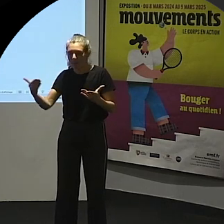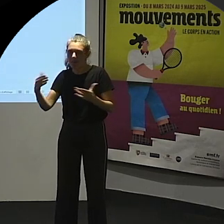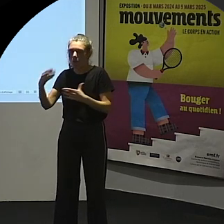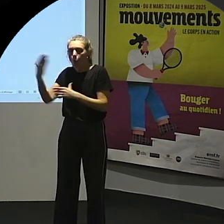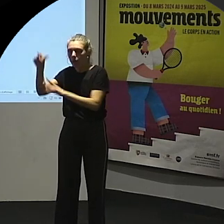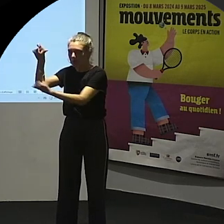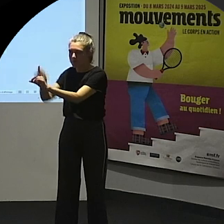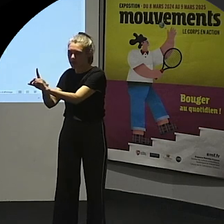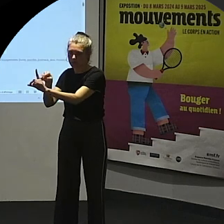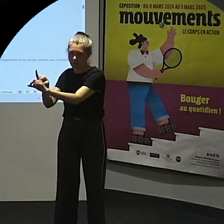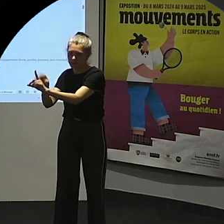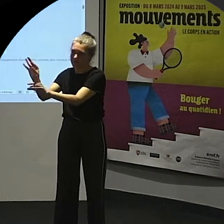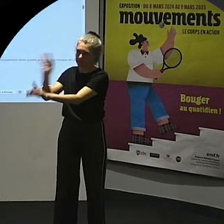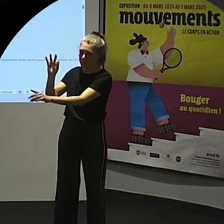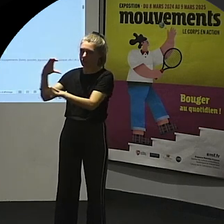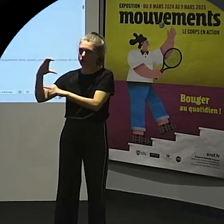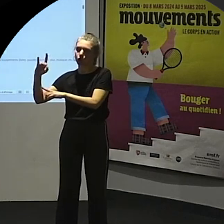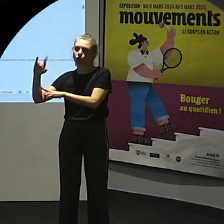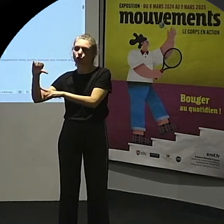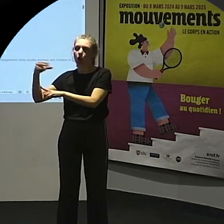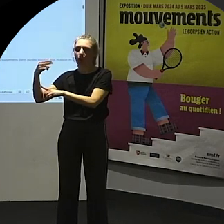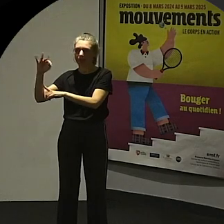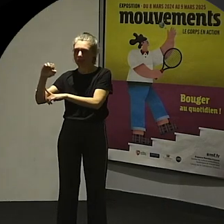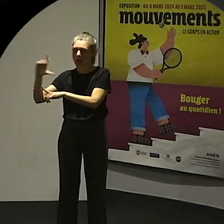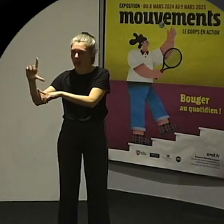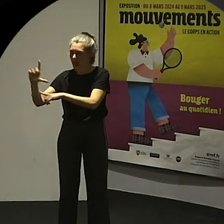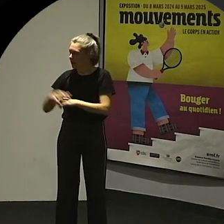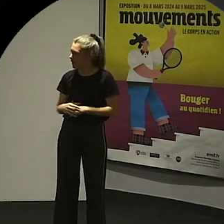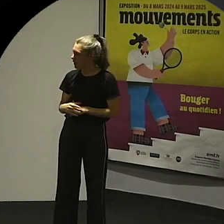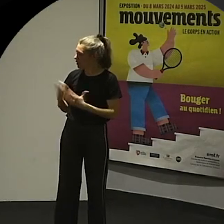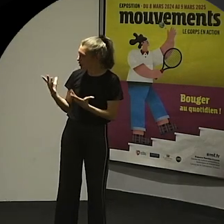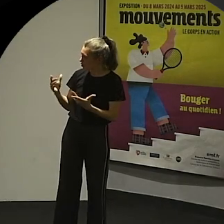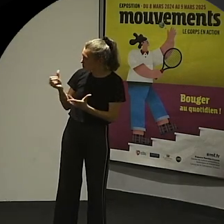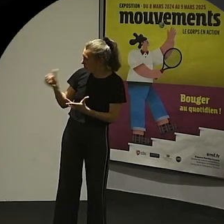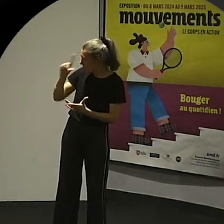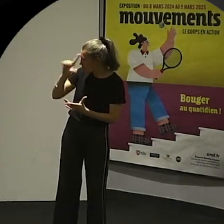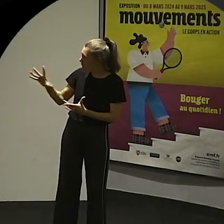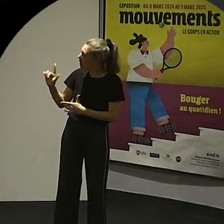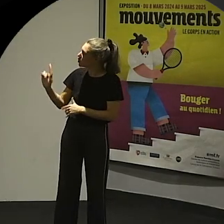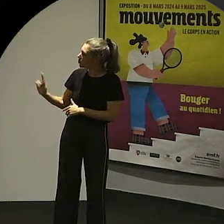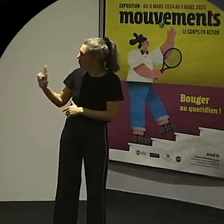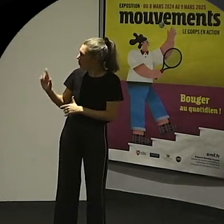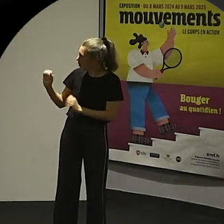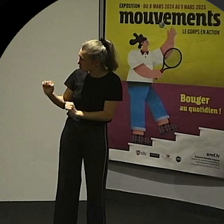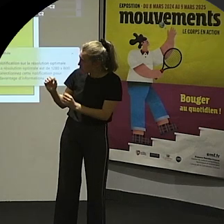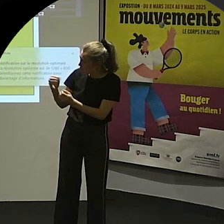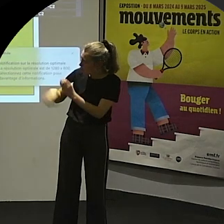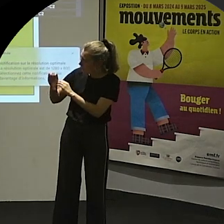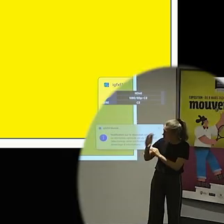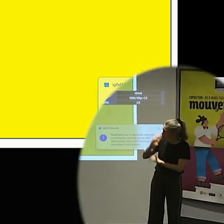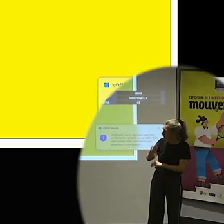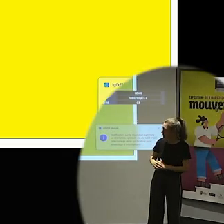à l'heure. Mais voilà, donc si Geoffroy, par rapport à ce qui a été dit, il y a des choses qui t'ont marqué et que tu peux compléter.